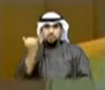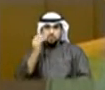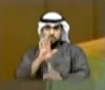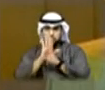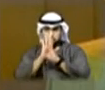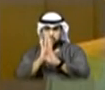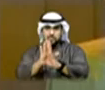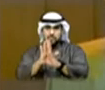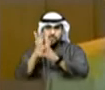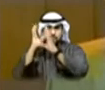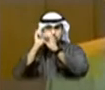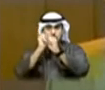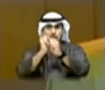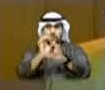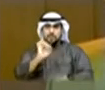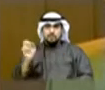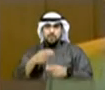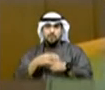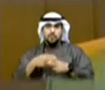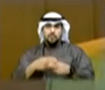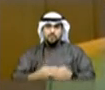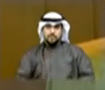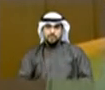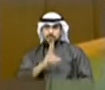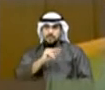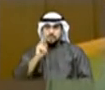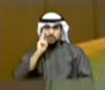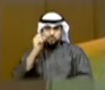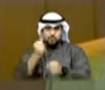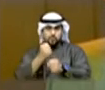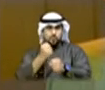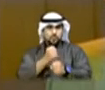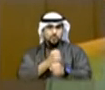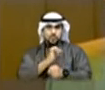والشرعية، وذلك تأكيدا من دولة الكويت على العرفان بالجميل والوفاء